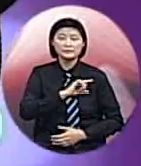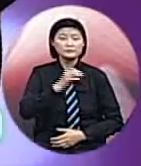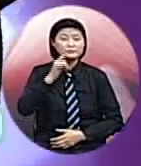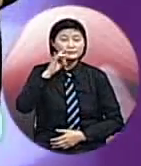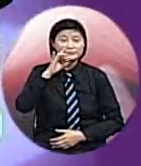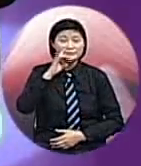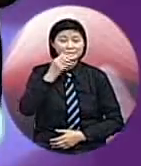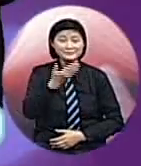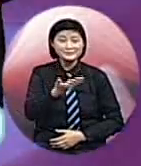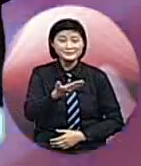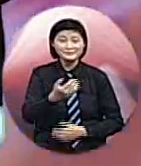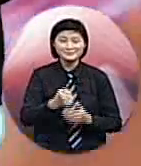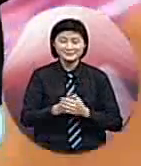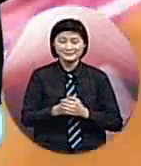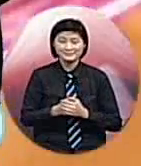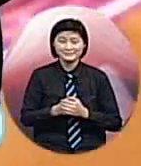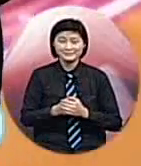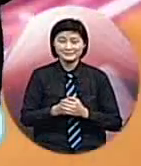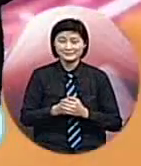궁금하네요, 저희가.